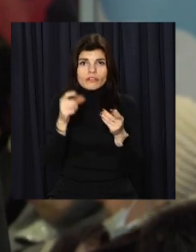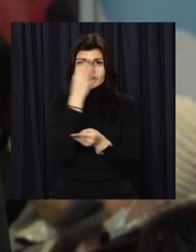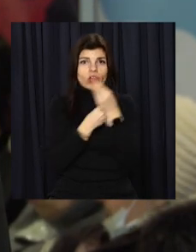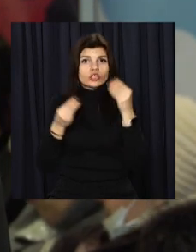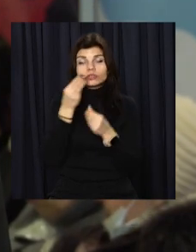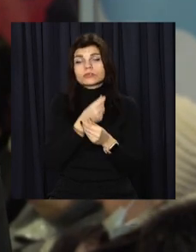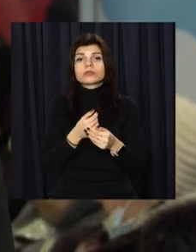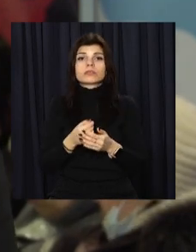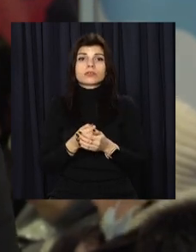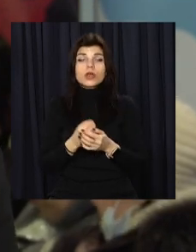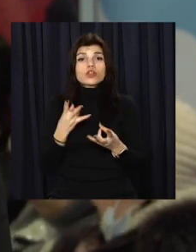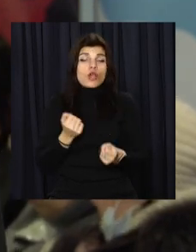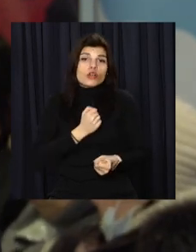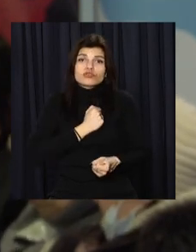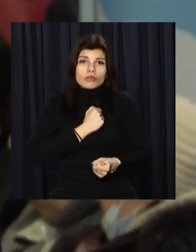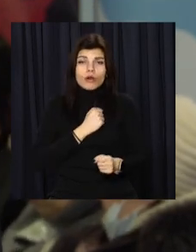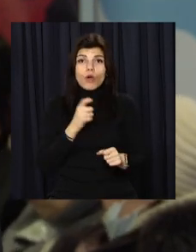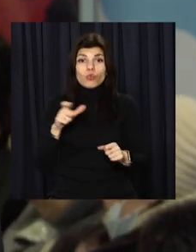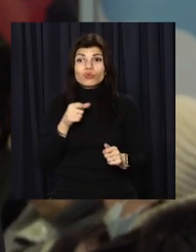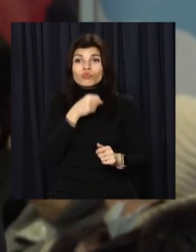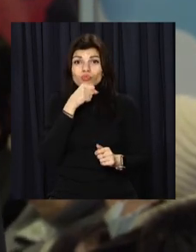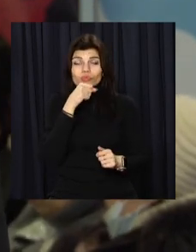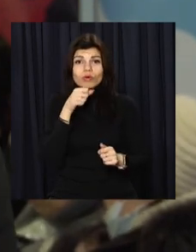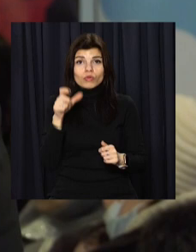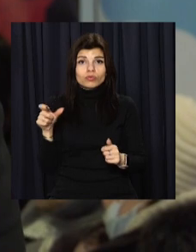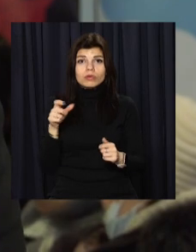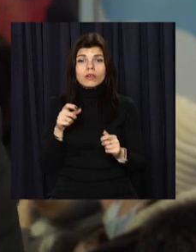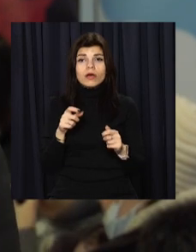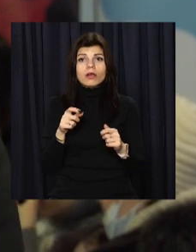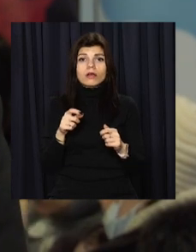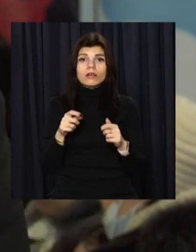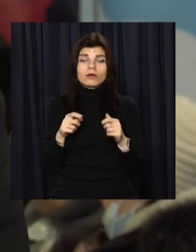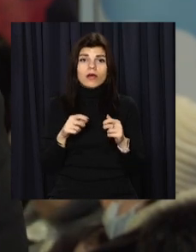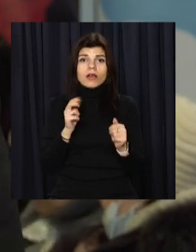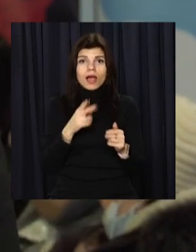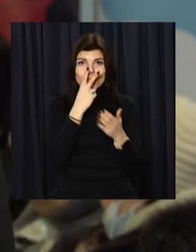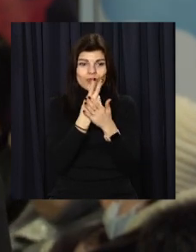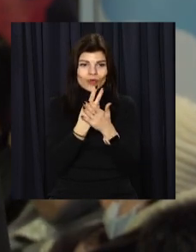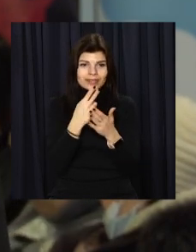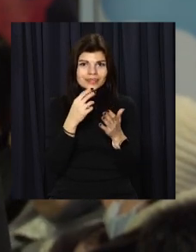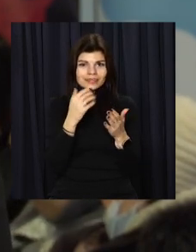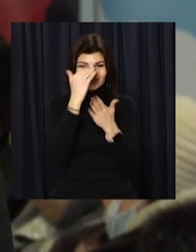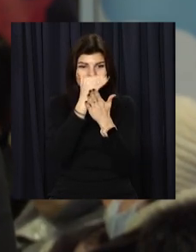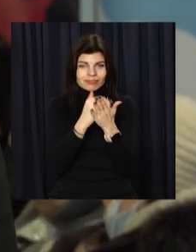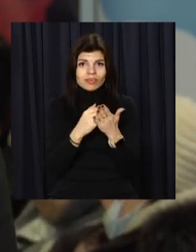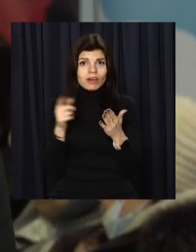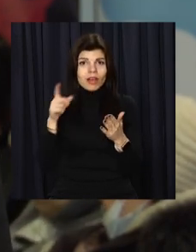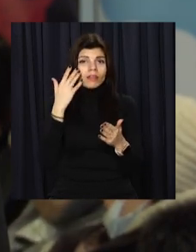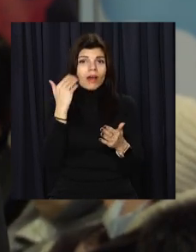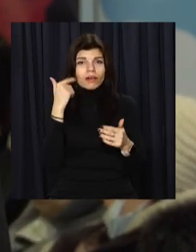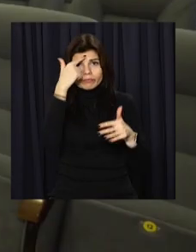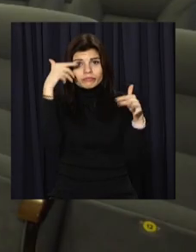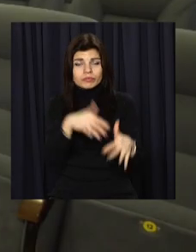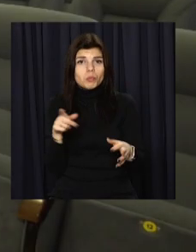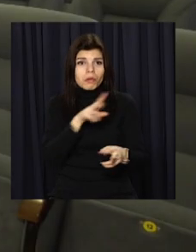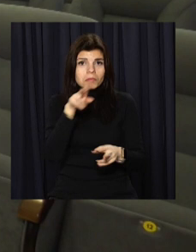що, на жаль, саме люди похилого віку, як показує статистика, і становляться жертвами такого